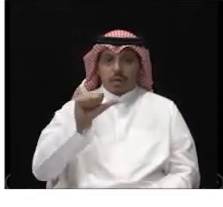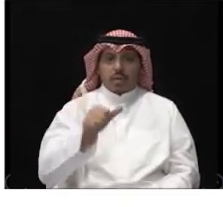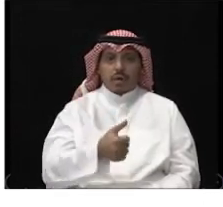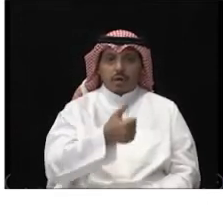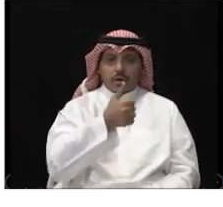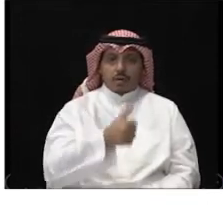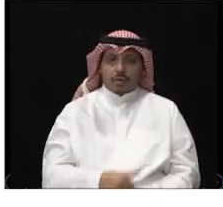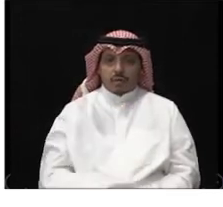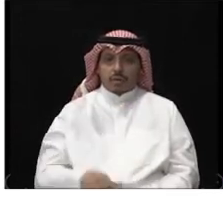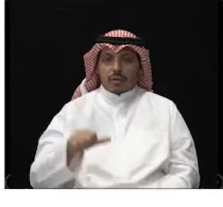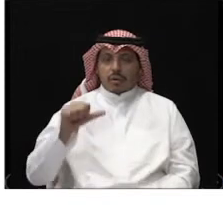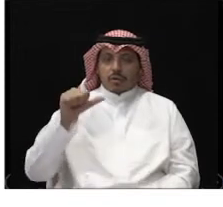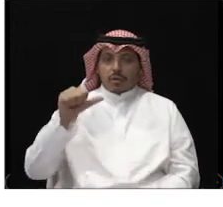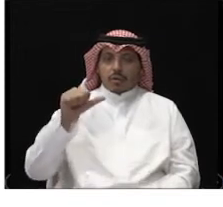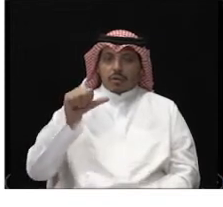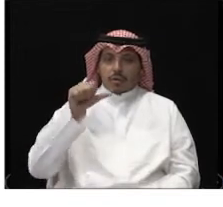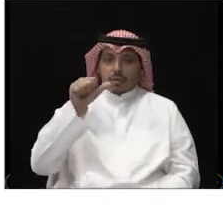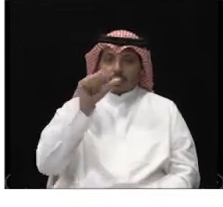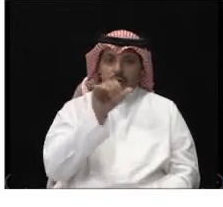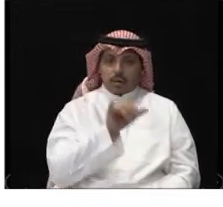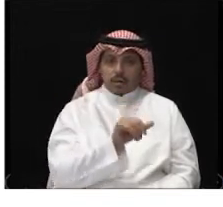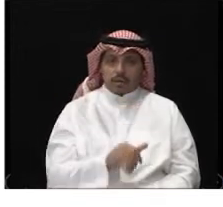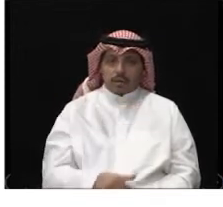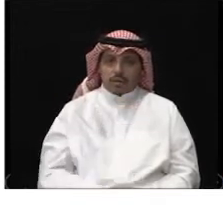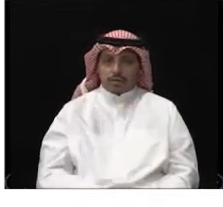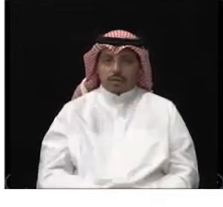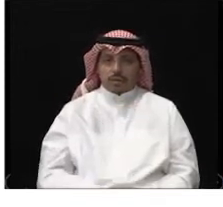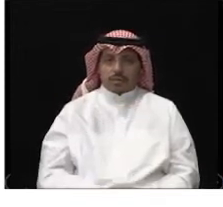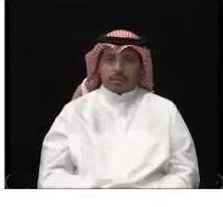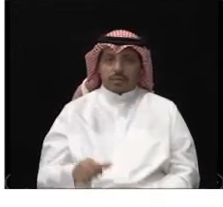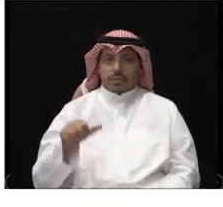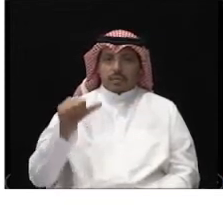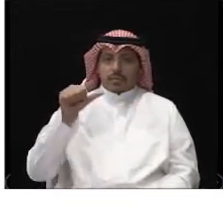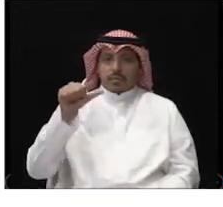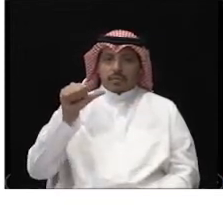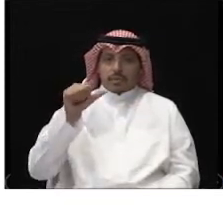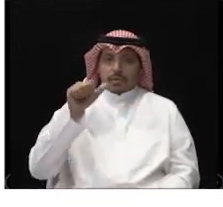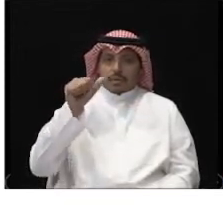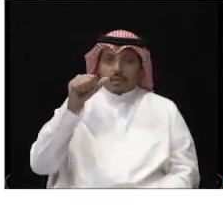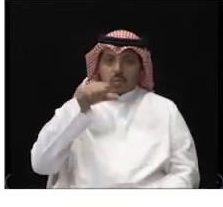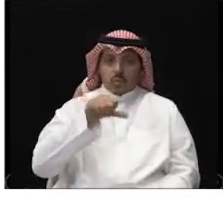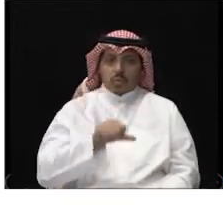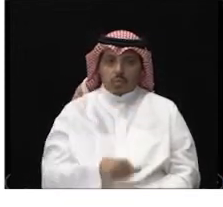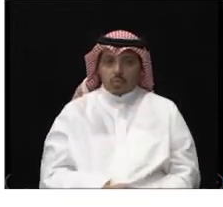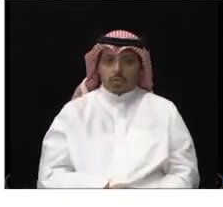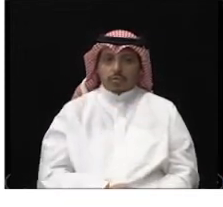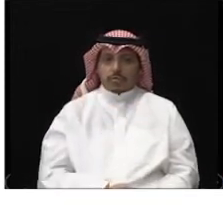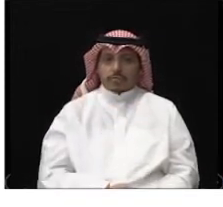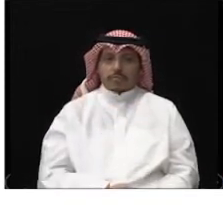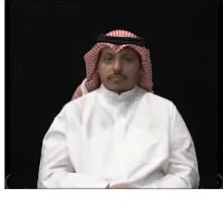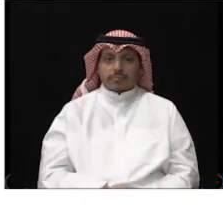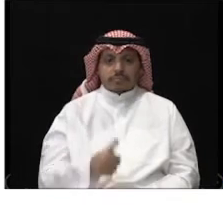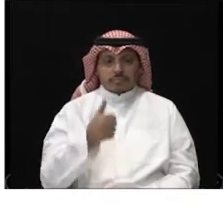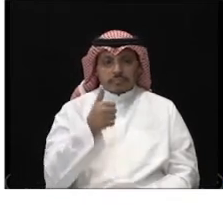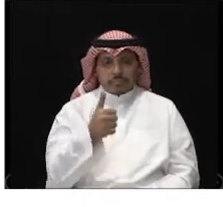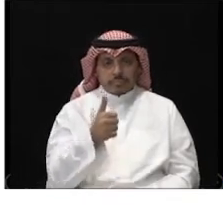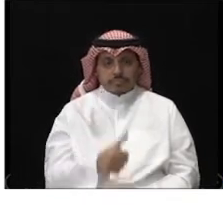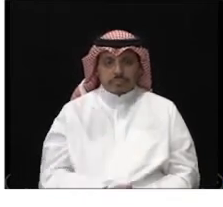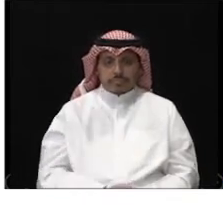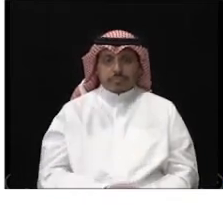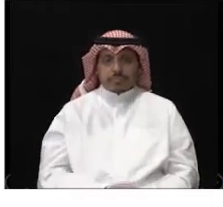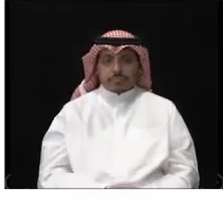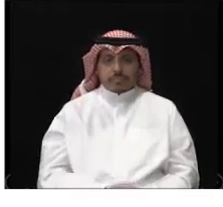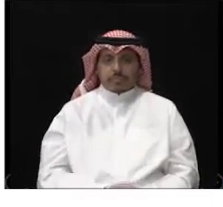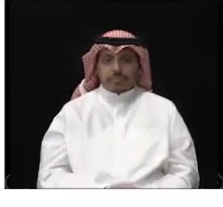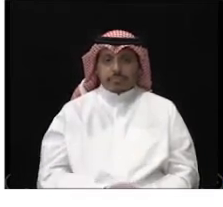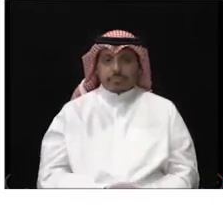وهنا، ممتاز، هنا وهنا، أحسنتم، رائع جدا، أحسنتم.